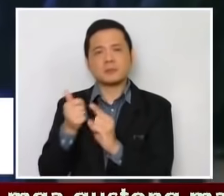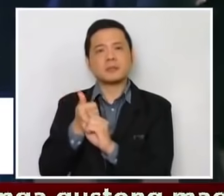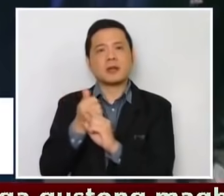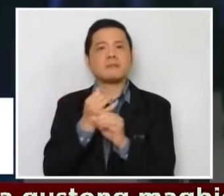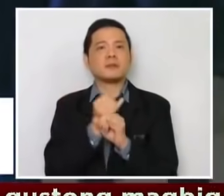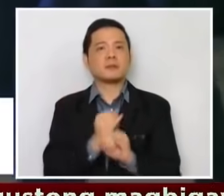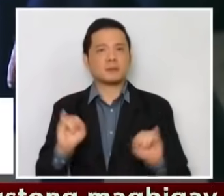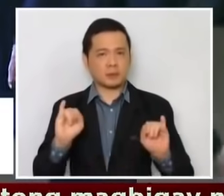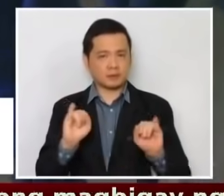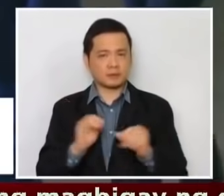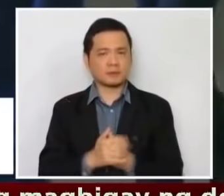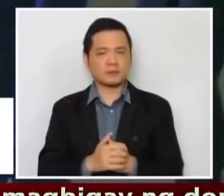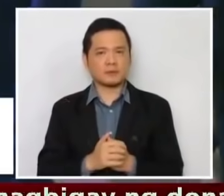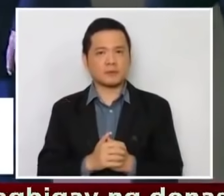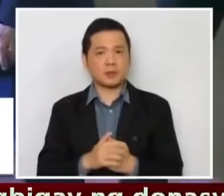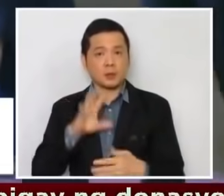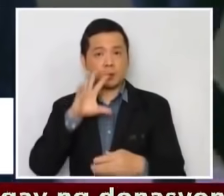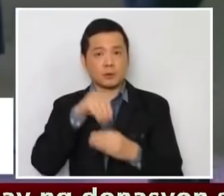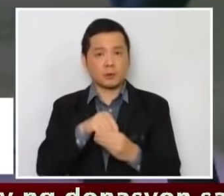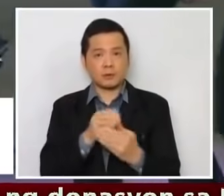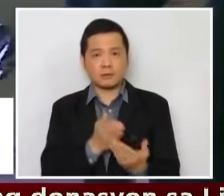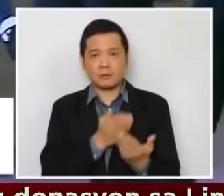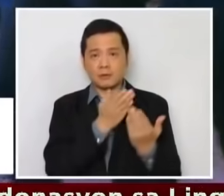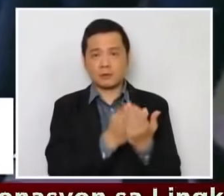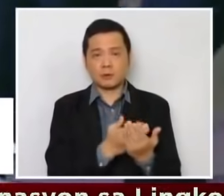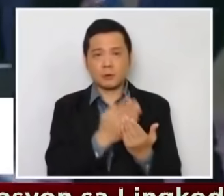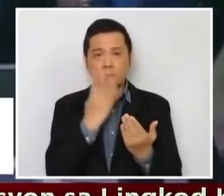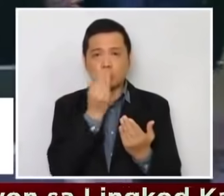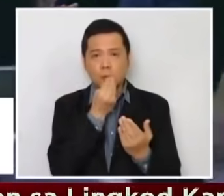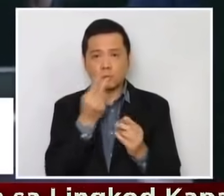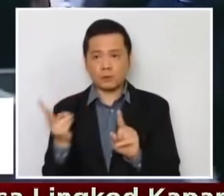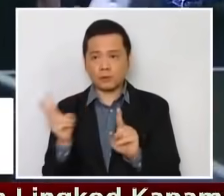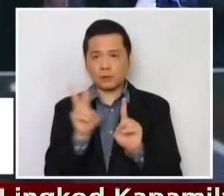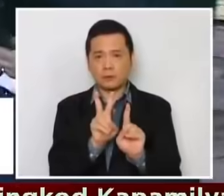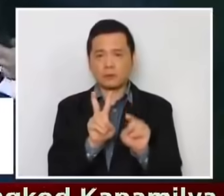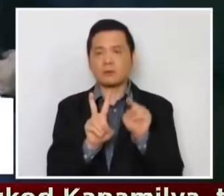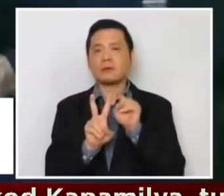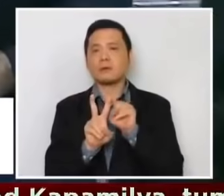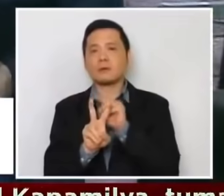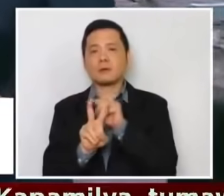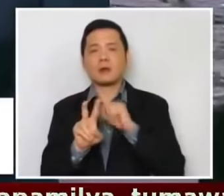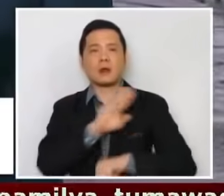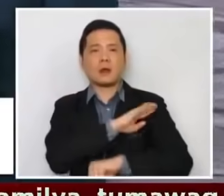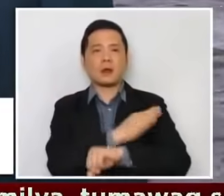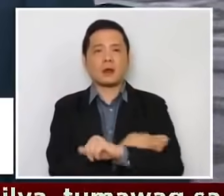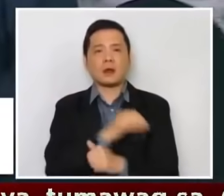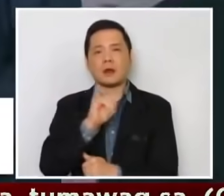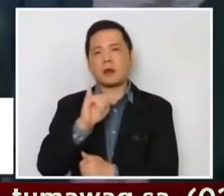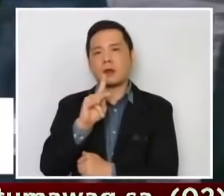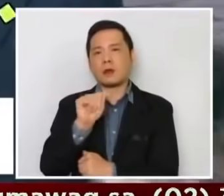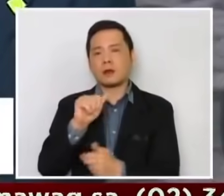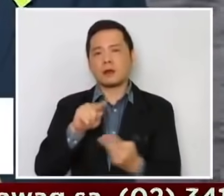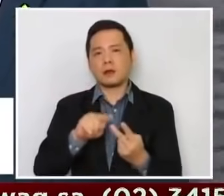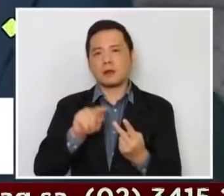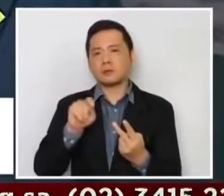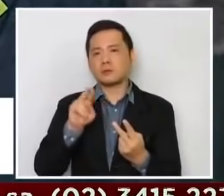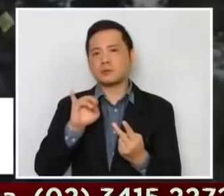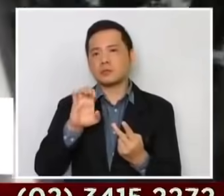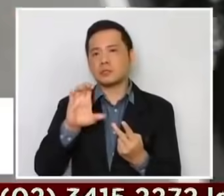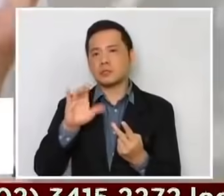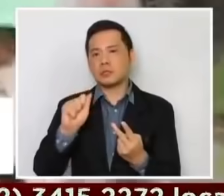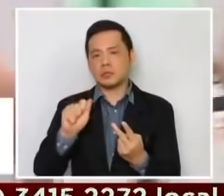Kasama ni Robredo sa paghahain ng COC ang dalawang anak na sina Aika at Trisha at election lawyer na si Attorney Romulo